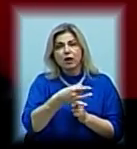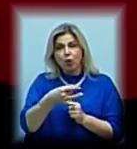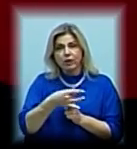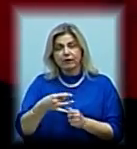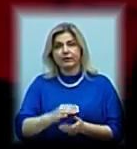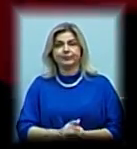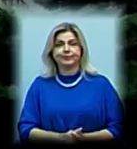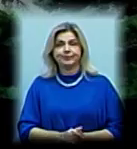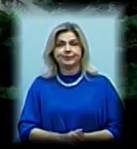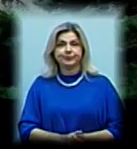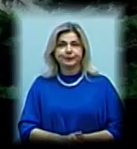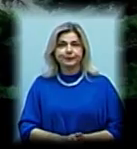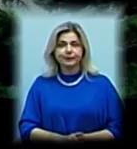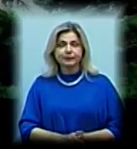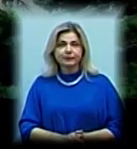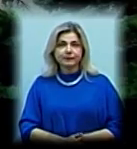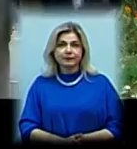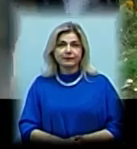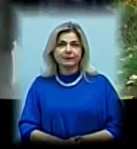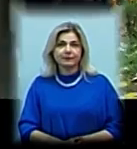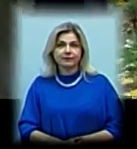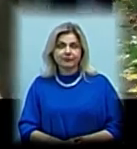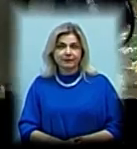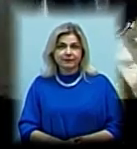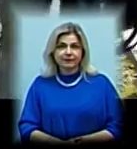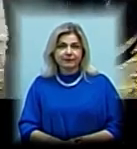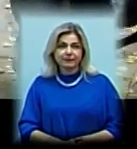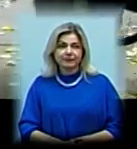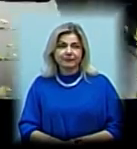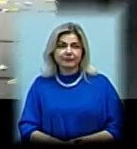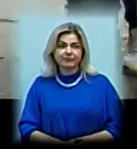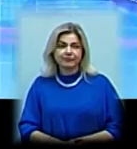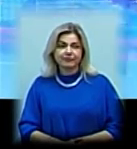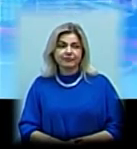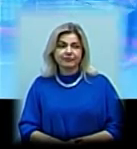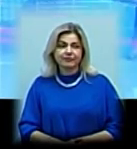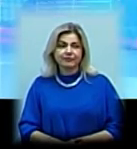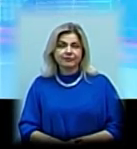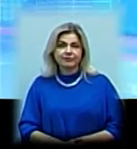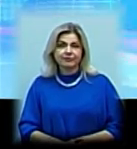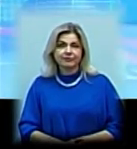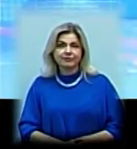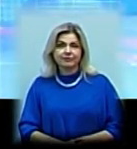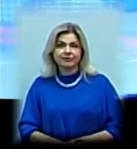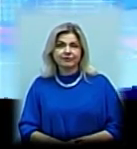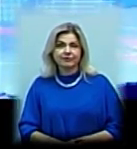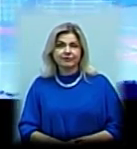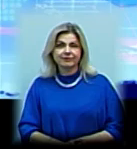пунктів. Олександр Гордієнко, Артем Белібов, телевізійні новини Миколаївщини.